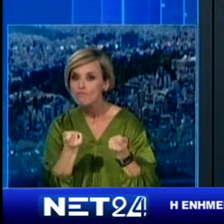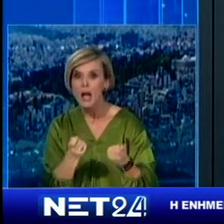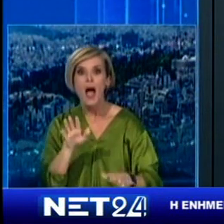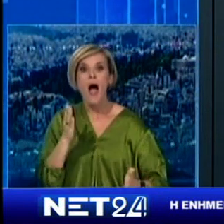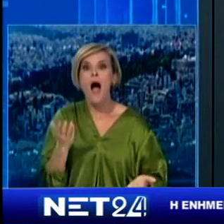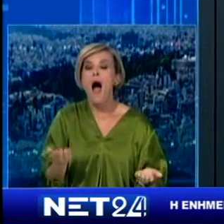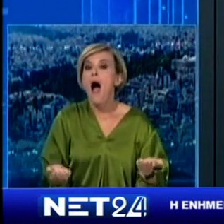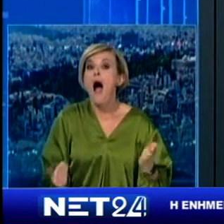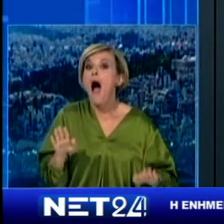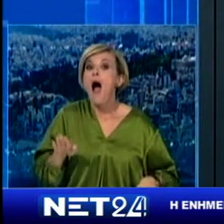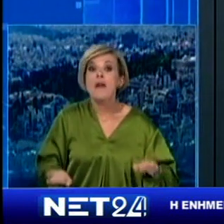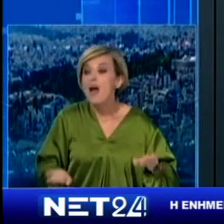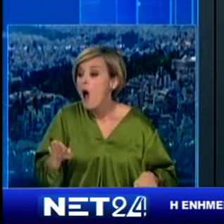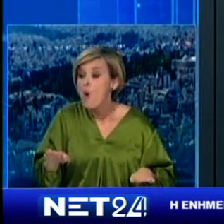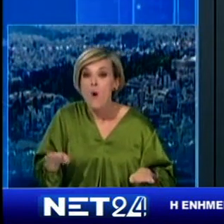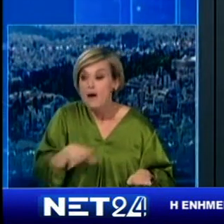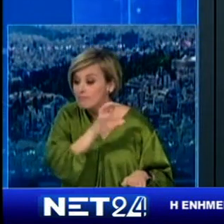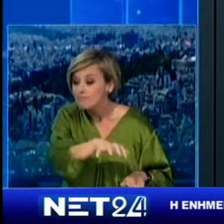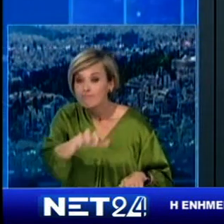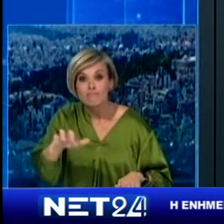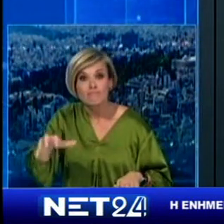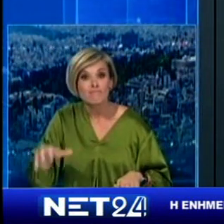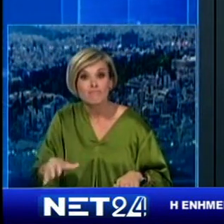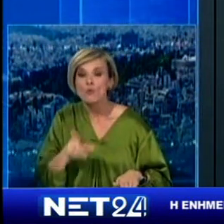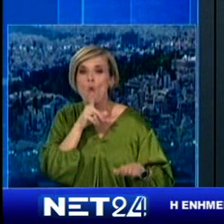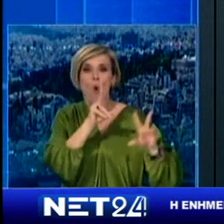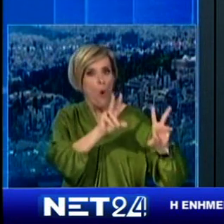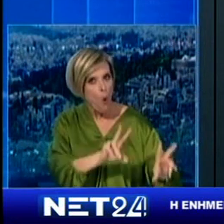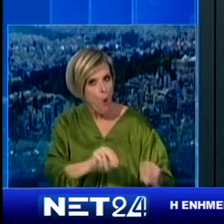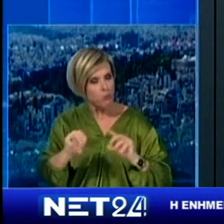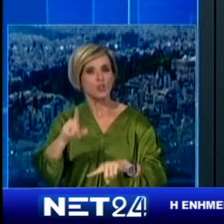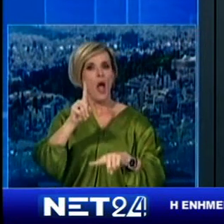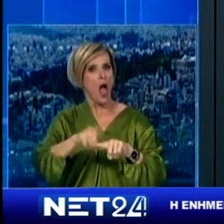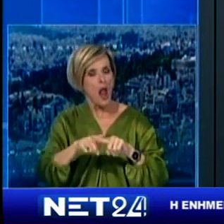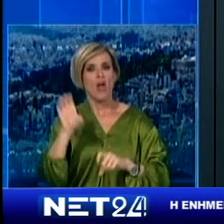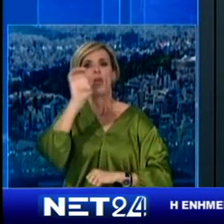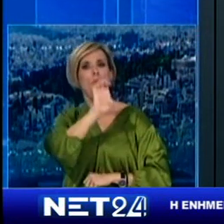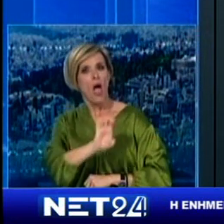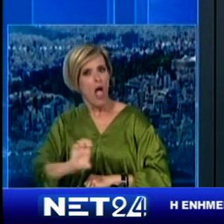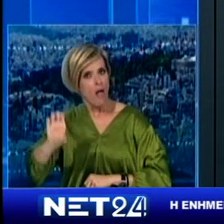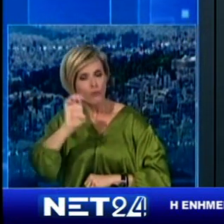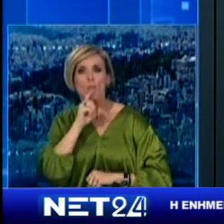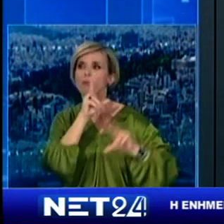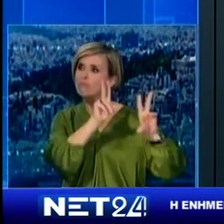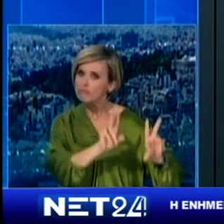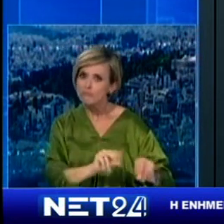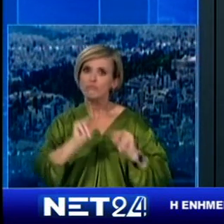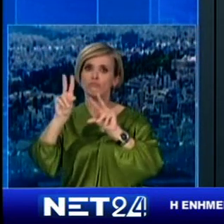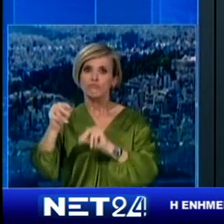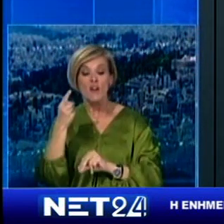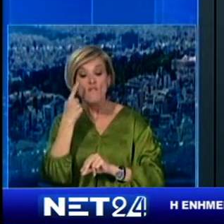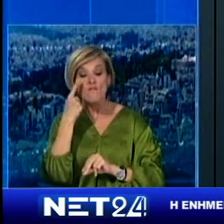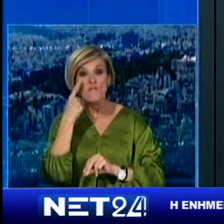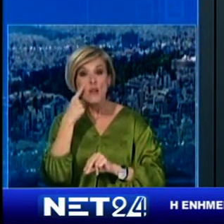της πανδημίας. Τα μέτρα που λαμβάνονται στη χώρα μας, όπως και σε άλλες χώρες, σχετίζονται άμεσα με τα επιδημιολογικά δεδομένα, τα στοιχεία και